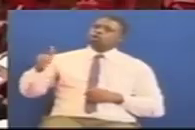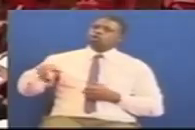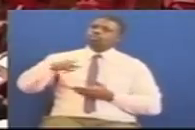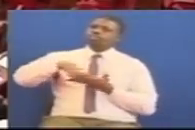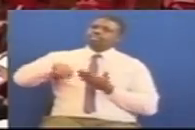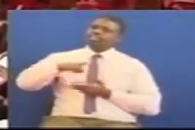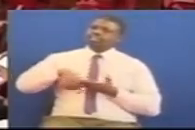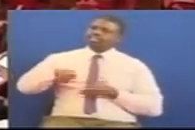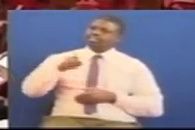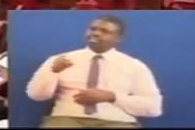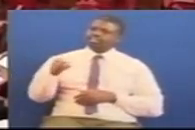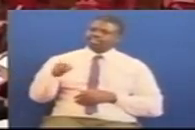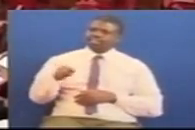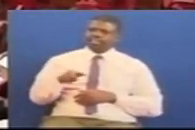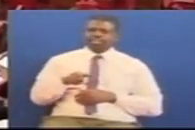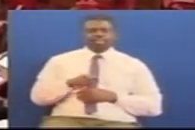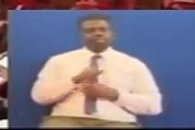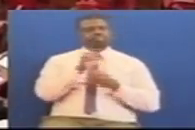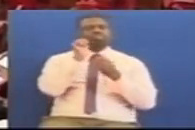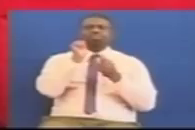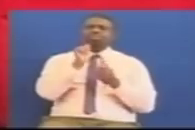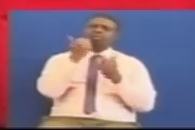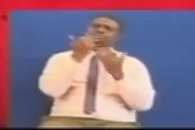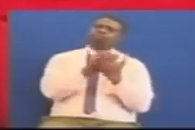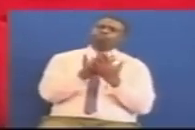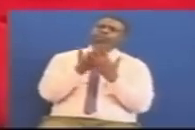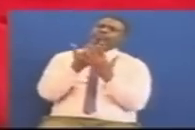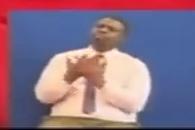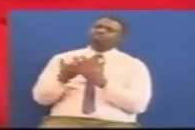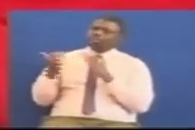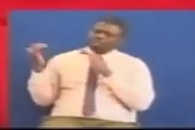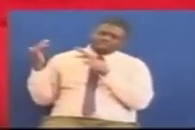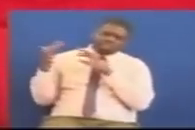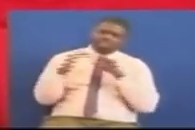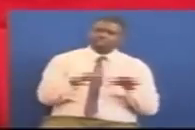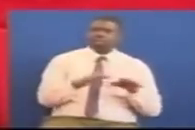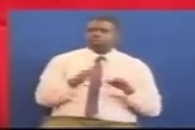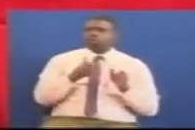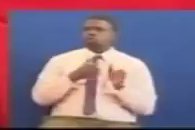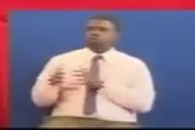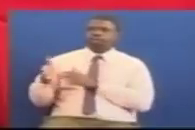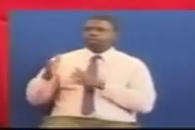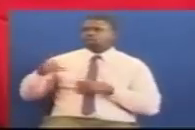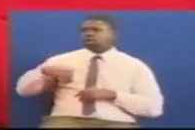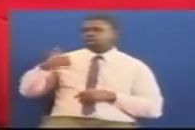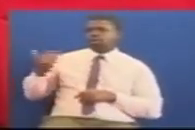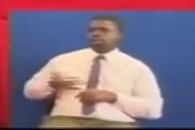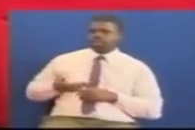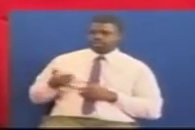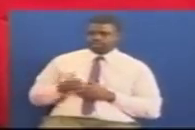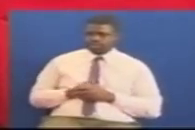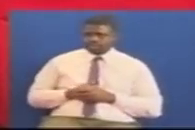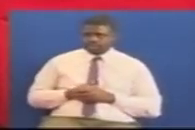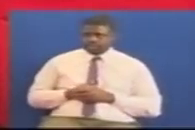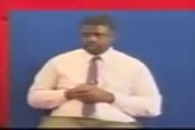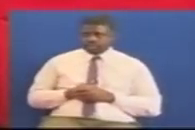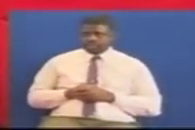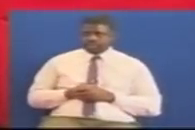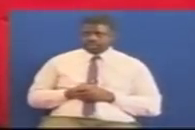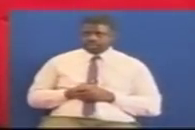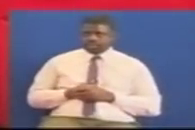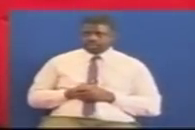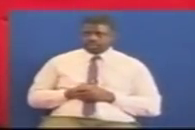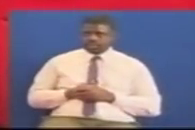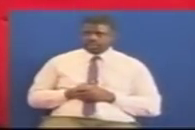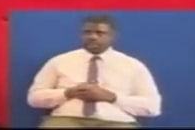sana wa mahabusu na wafungwa, hasa kwa upande wa wanawake. Je,